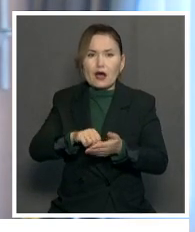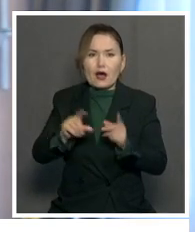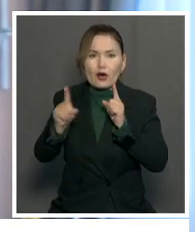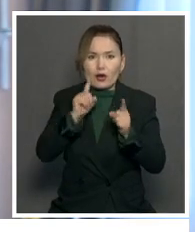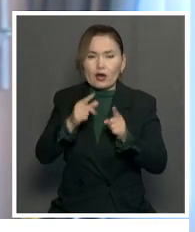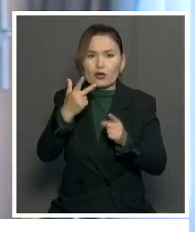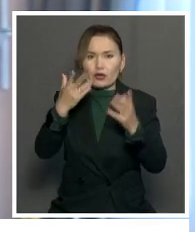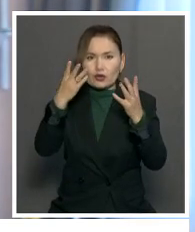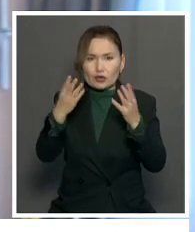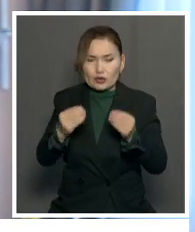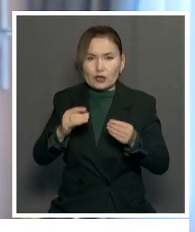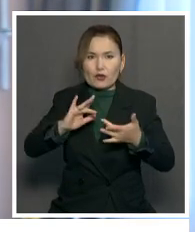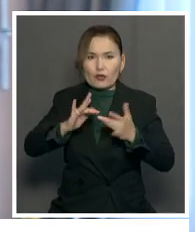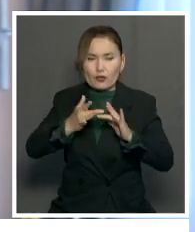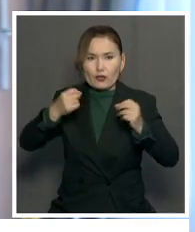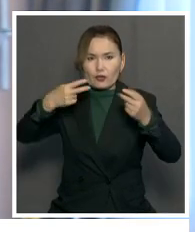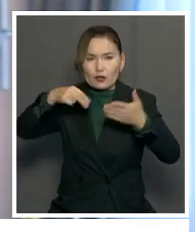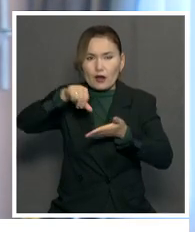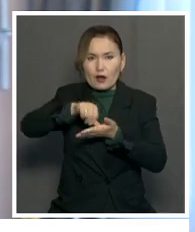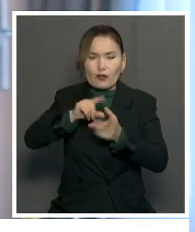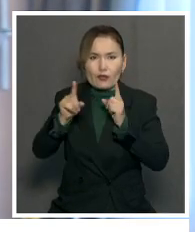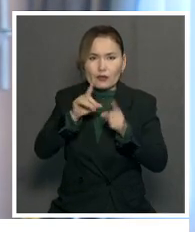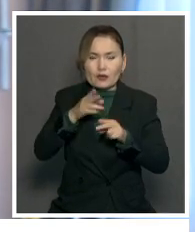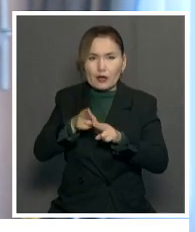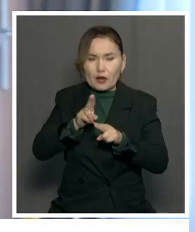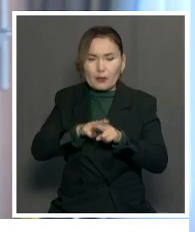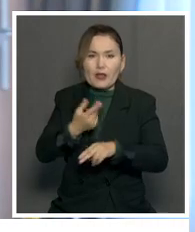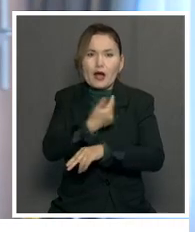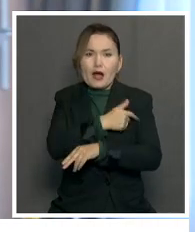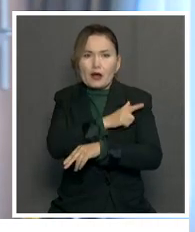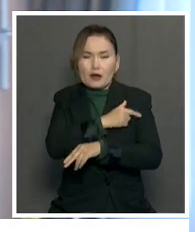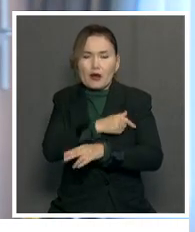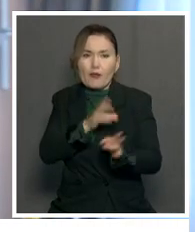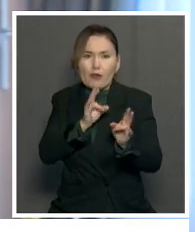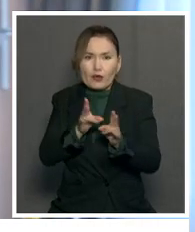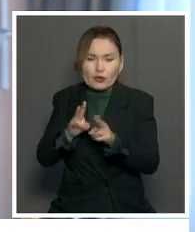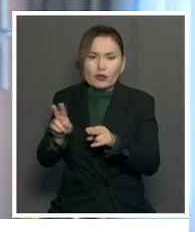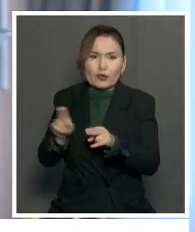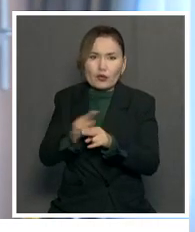Конференция 3 күн онлайн форматта өтеді. Спикерлер травматология және ортопедия инновацияларымен бөліседі.